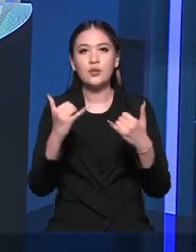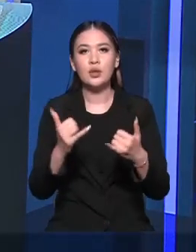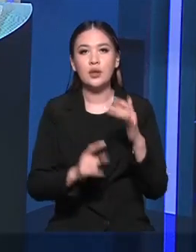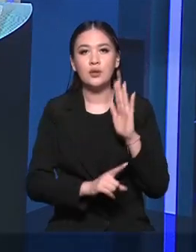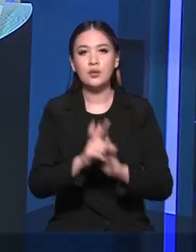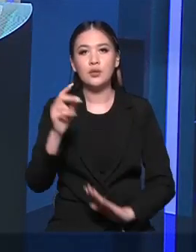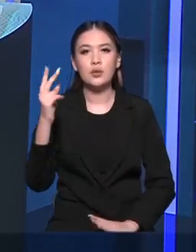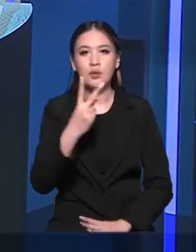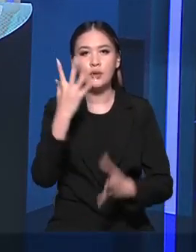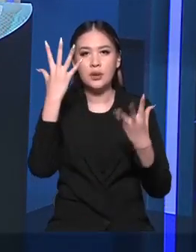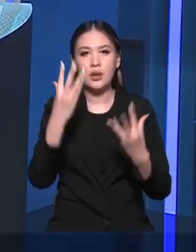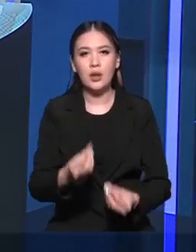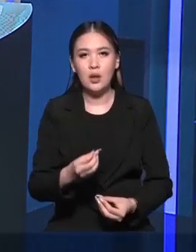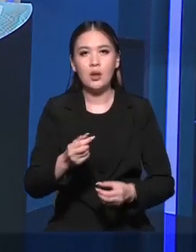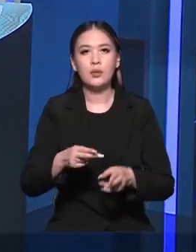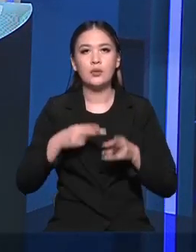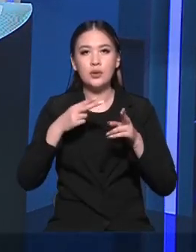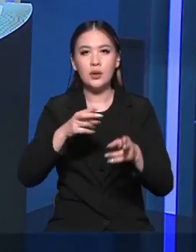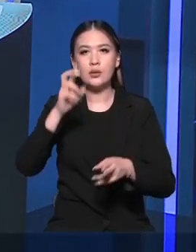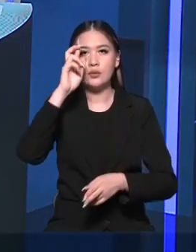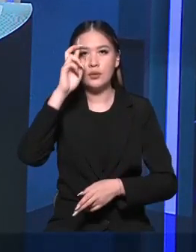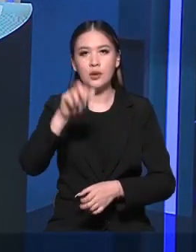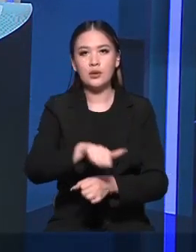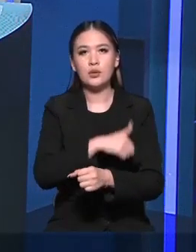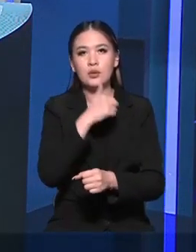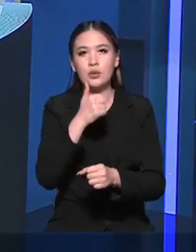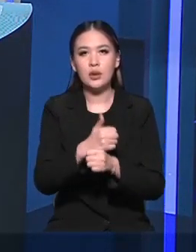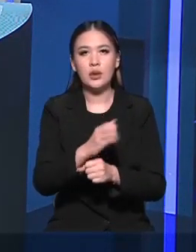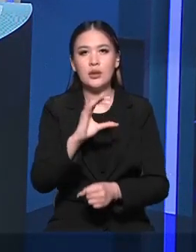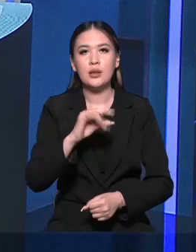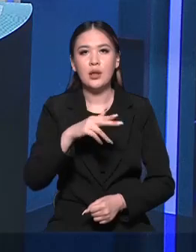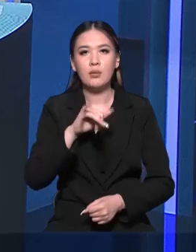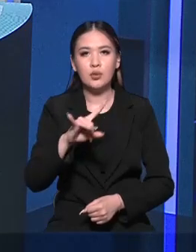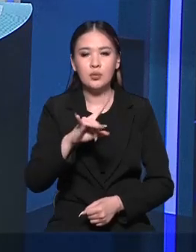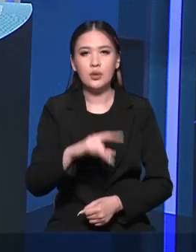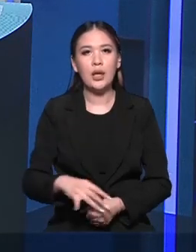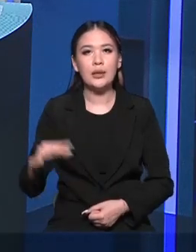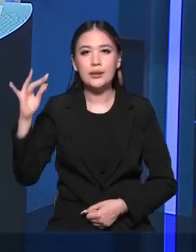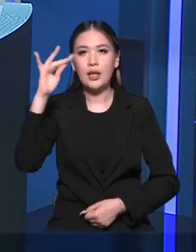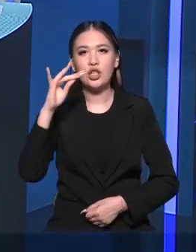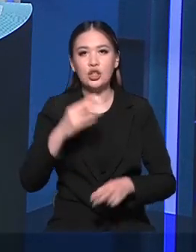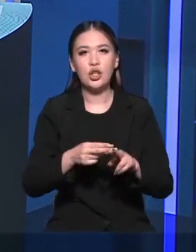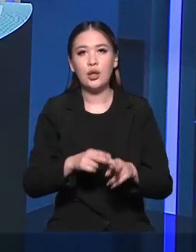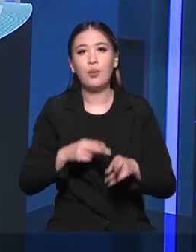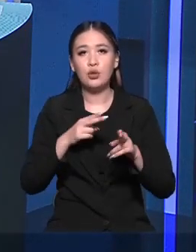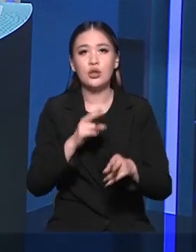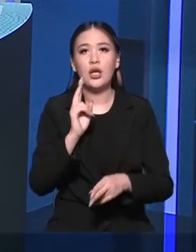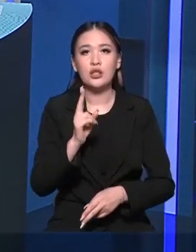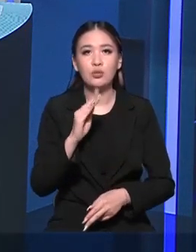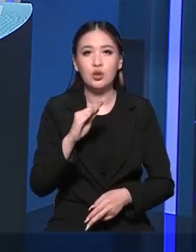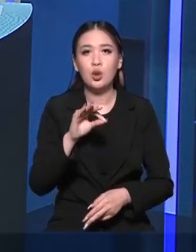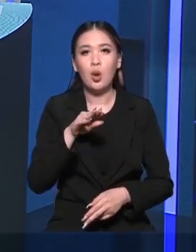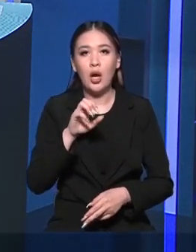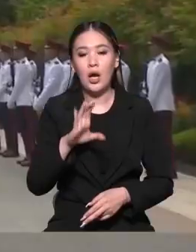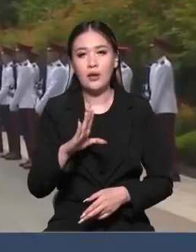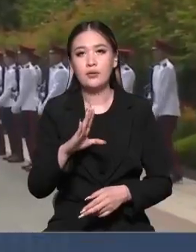сегодня начался двухдневный гос визит главы нашего государства в Сингапур исторической иначе эту поездку Касым же марта Тукаева